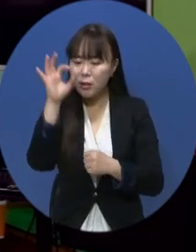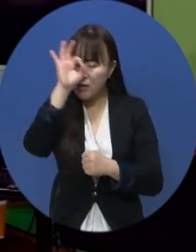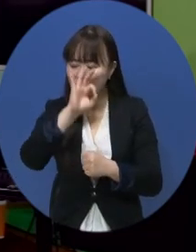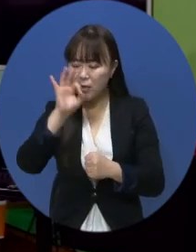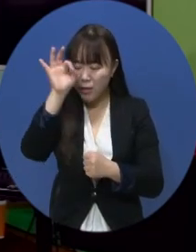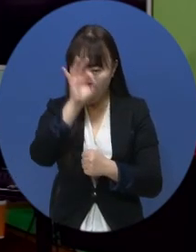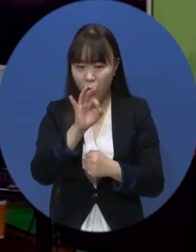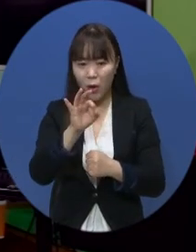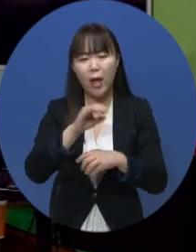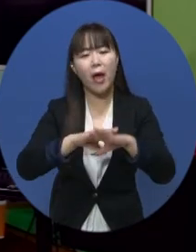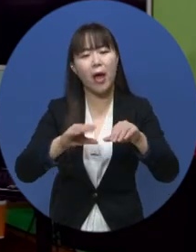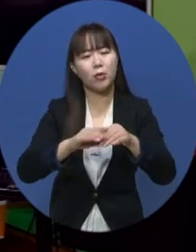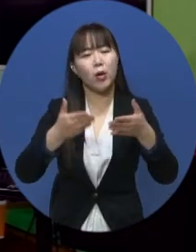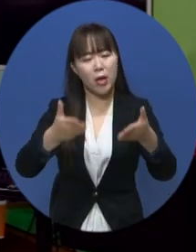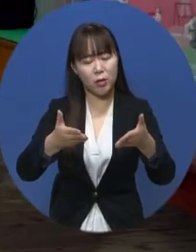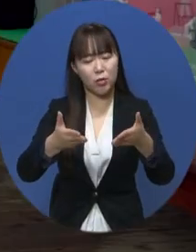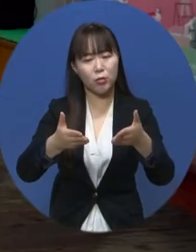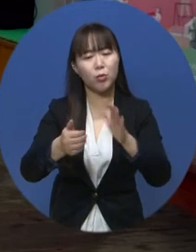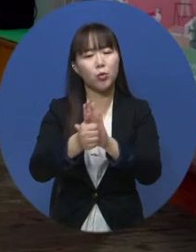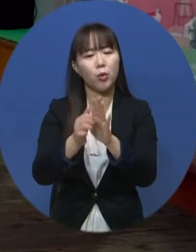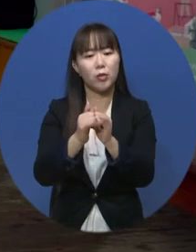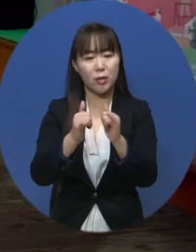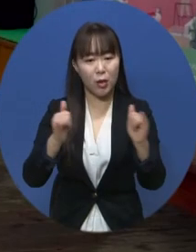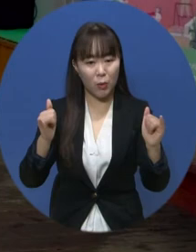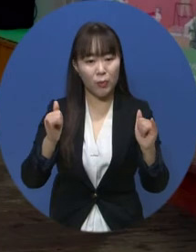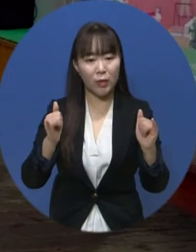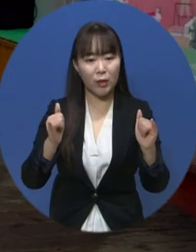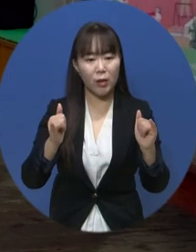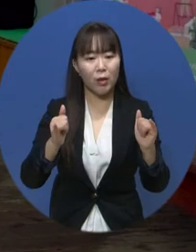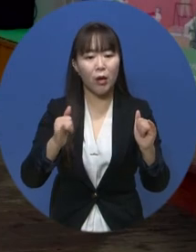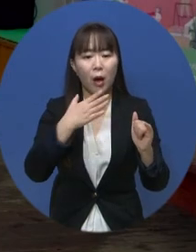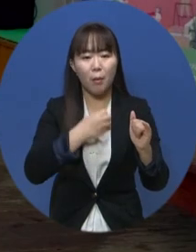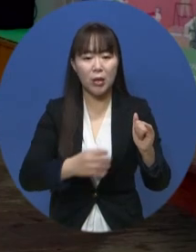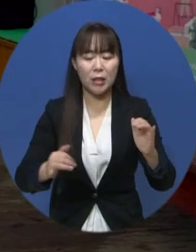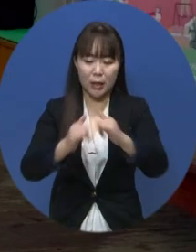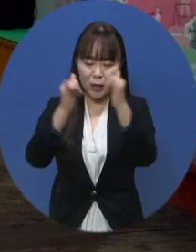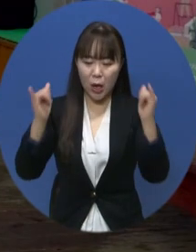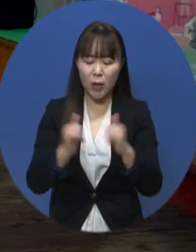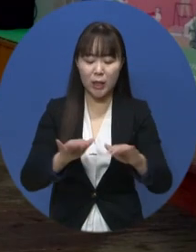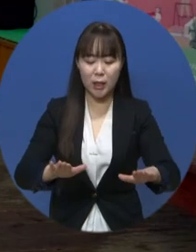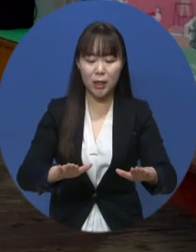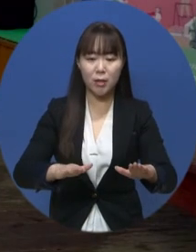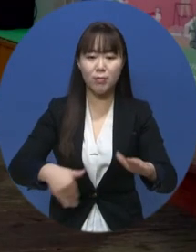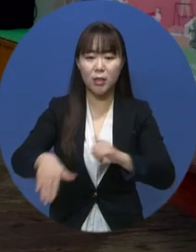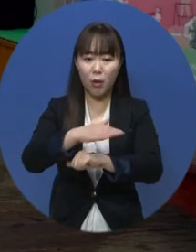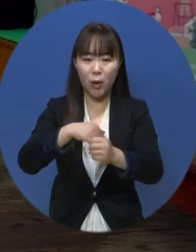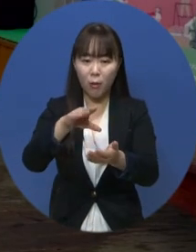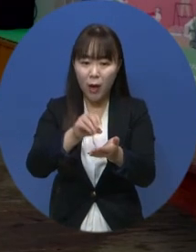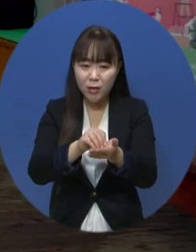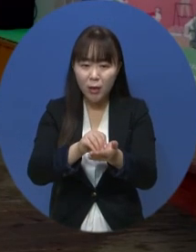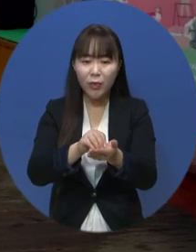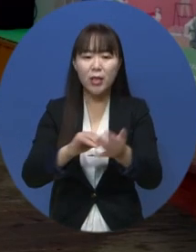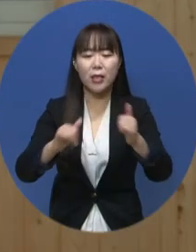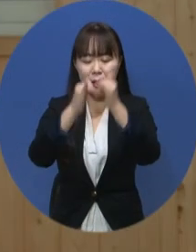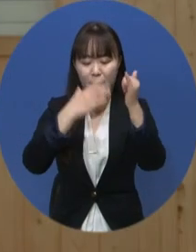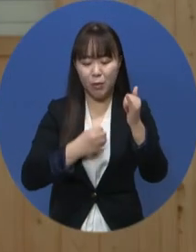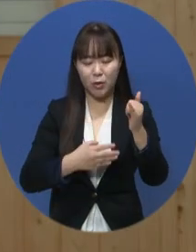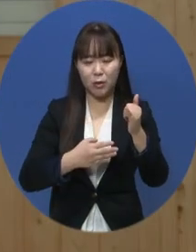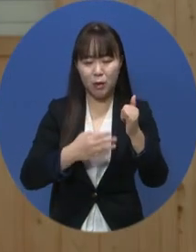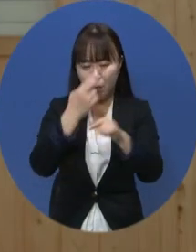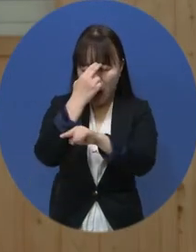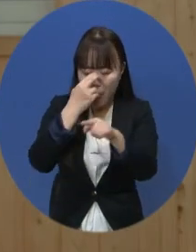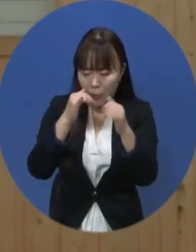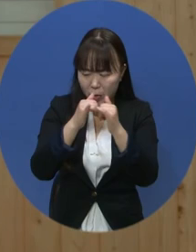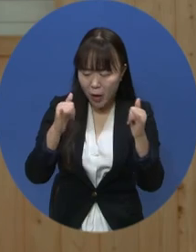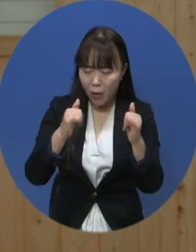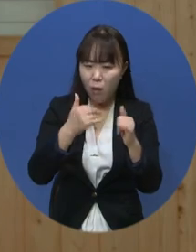찾아 해소해줄 조력자로서 복지사회의 현 과제, 사회복지 사각지대